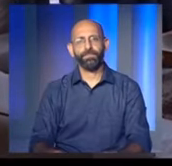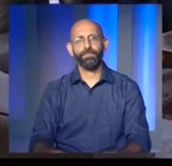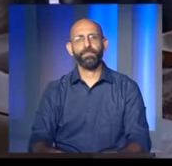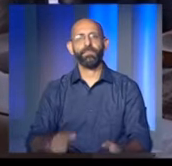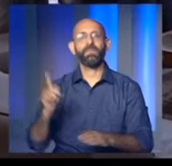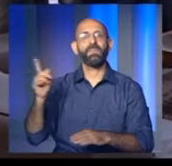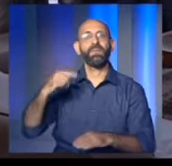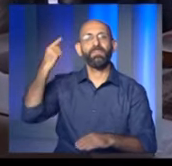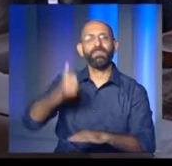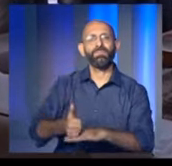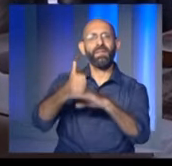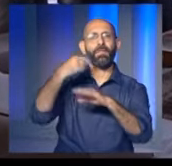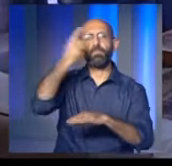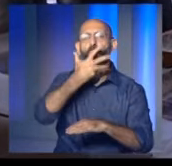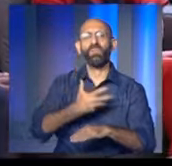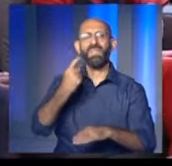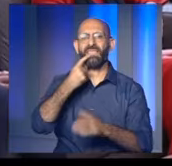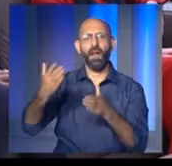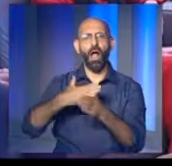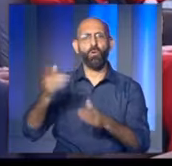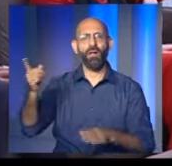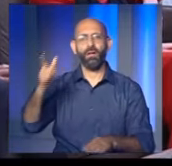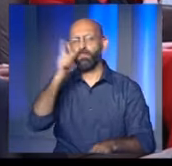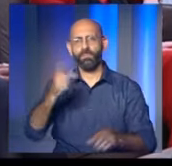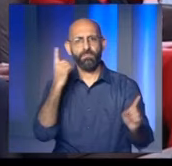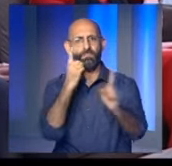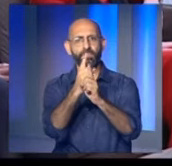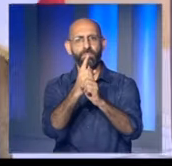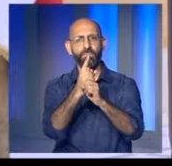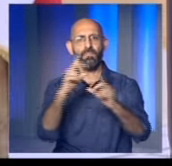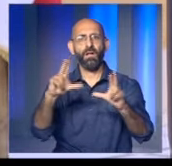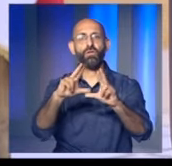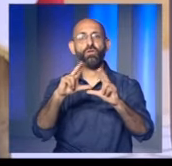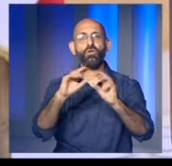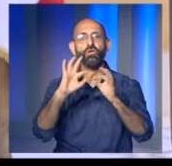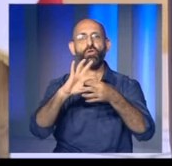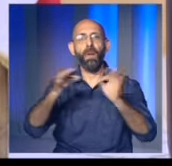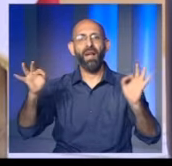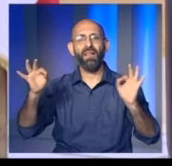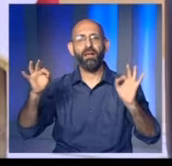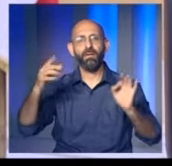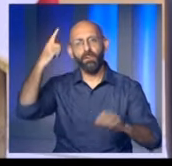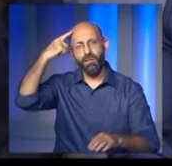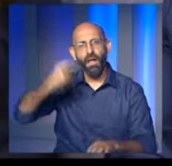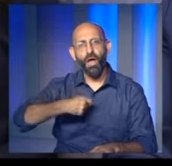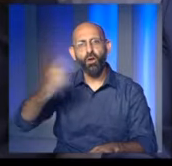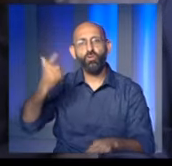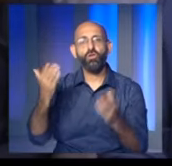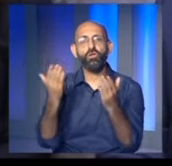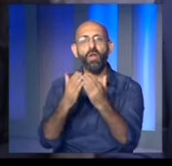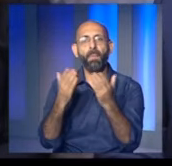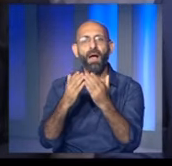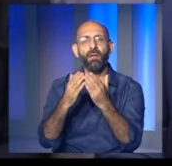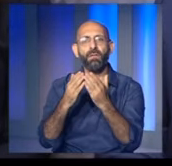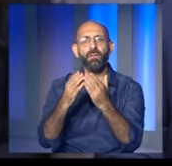التقى رئيس الحكومة نجيب ميقاتي المنسقة الخاصة الجديدة للأمم المتحدة في لبنان بحضور المنسق المقيم للأمم المتحدة عمران